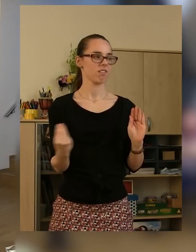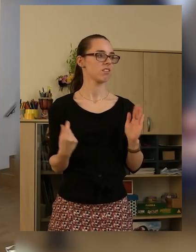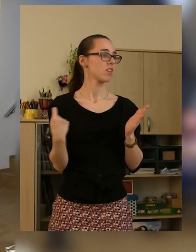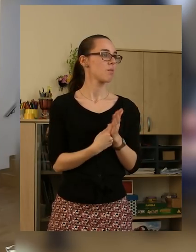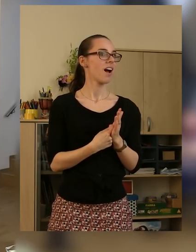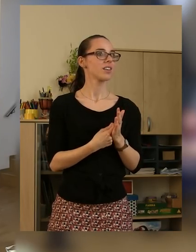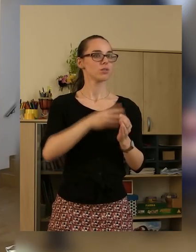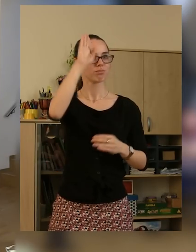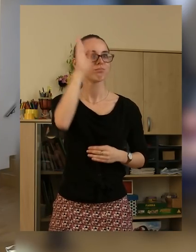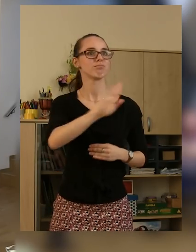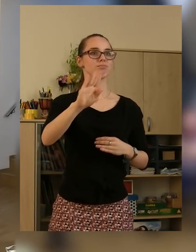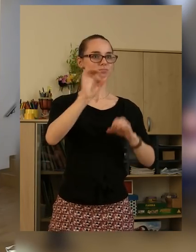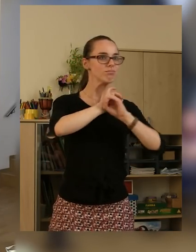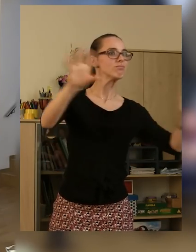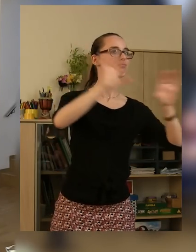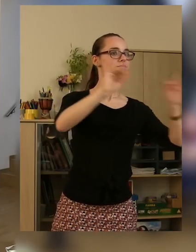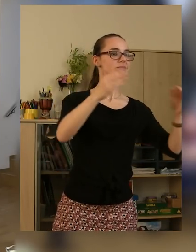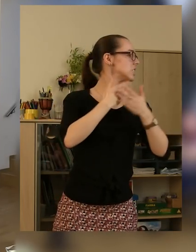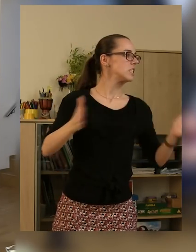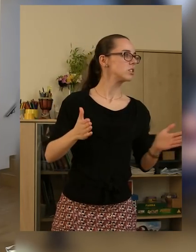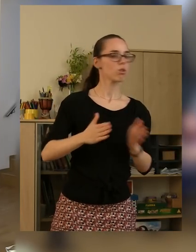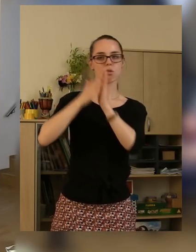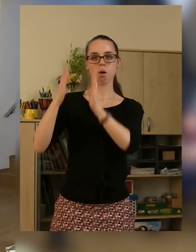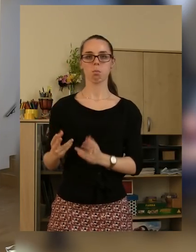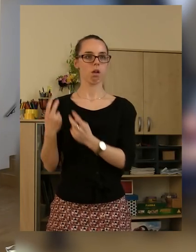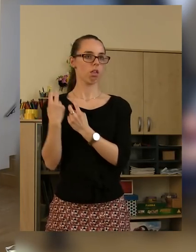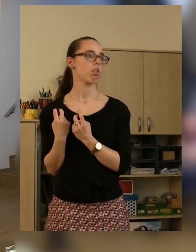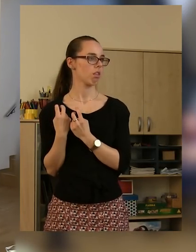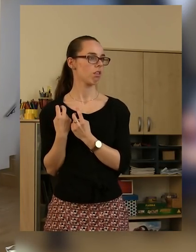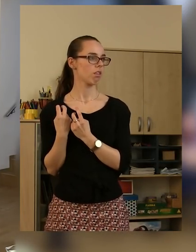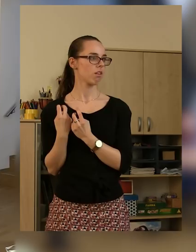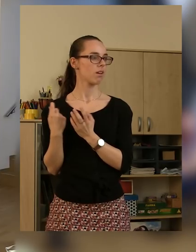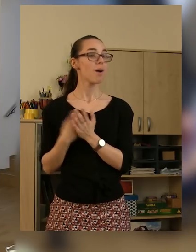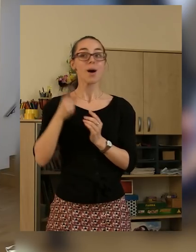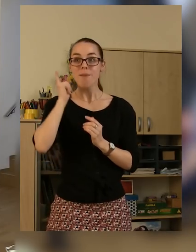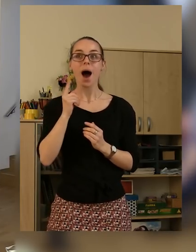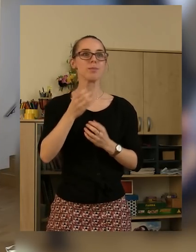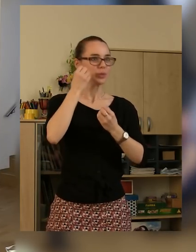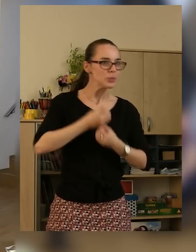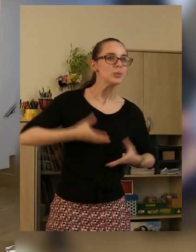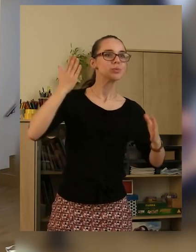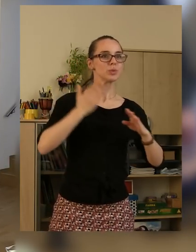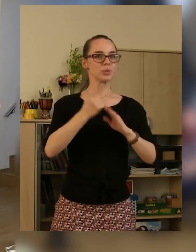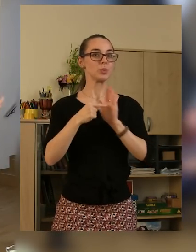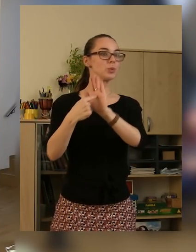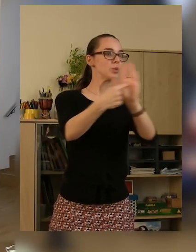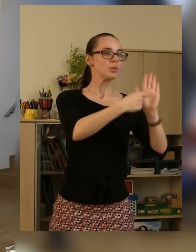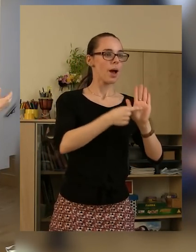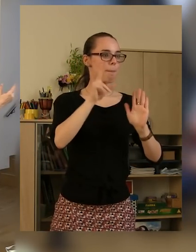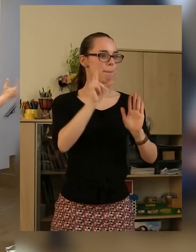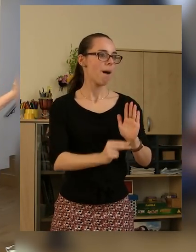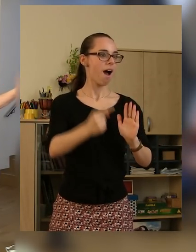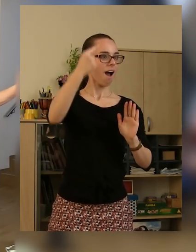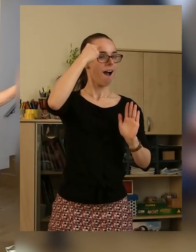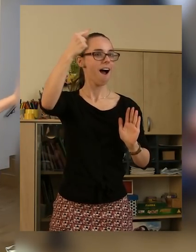sám pro sebe, tak veliký, tak jaksi významný, tak úžasný, tak